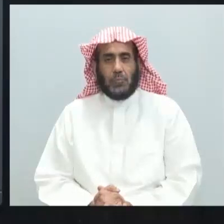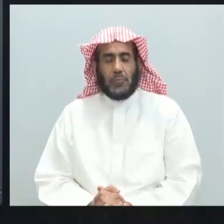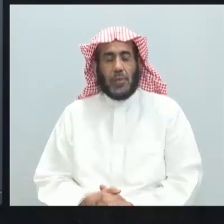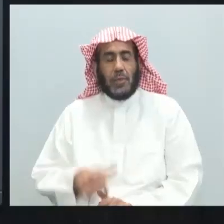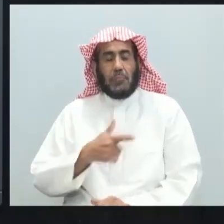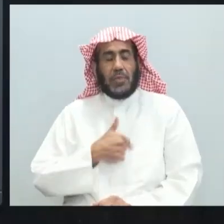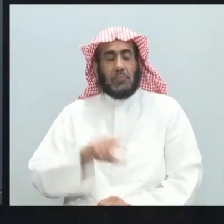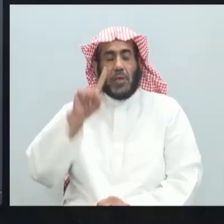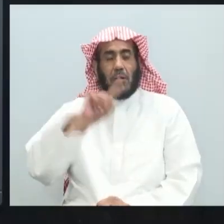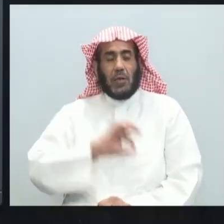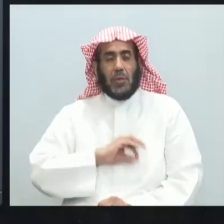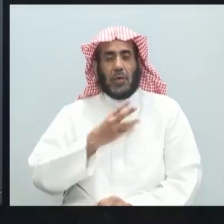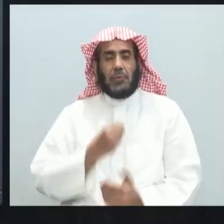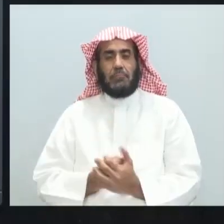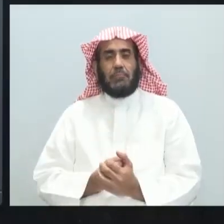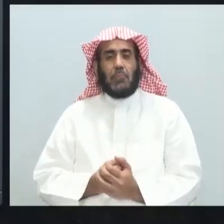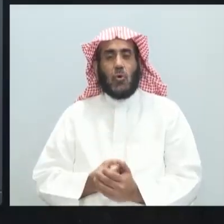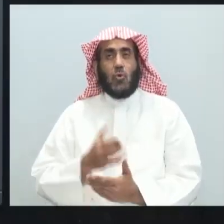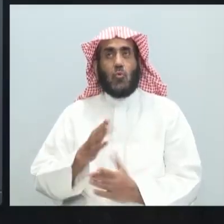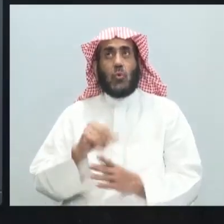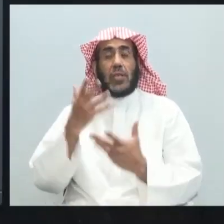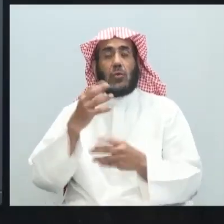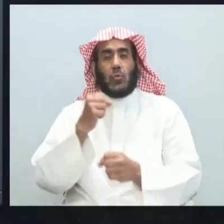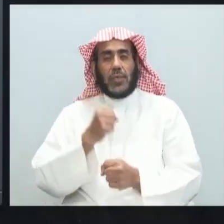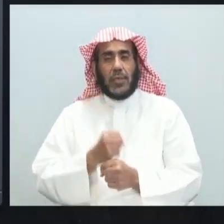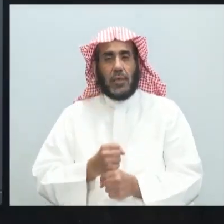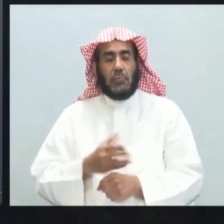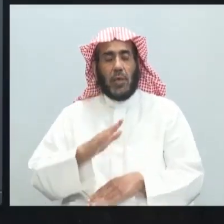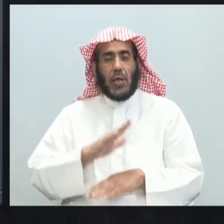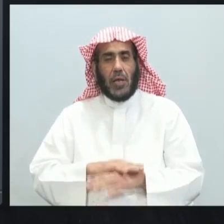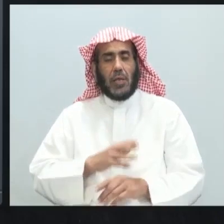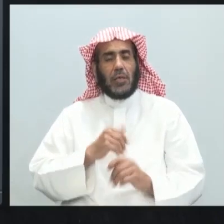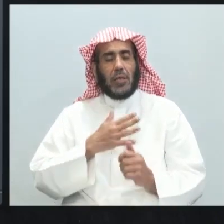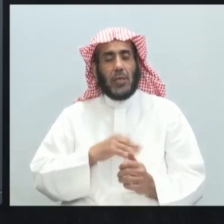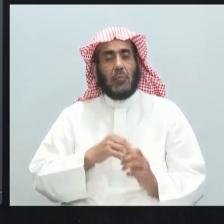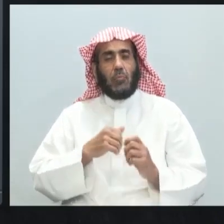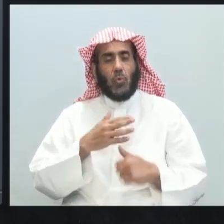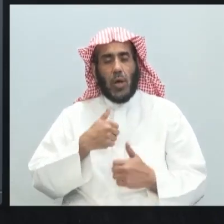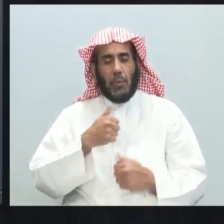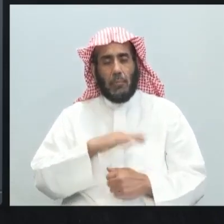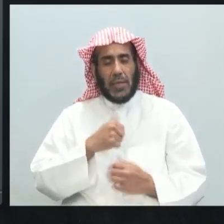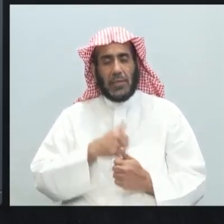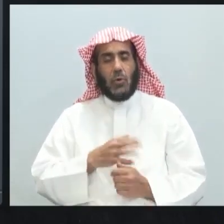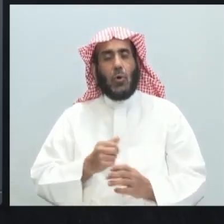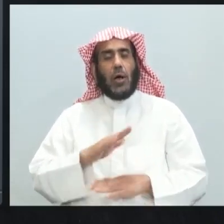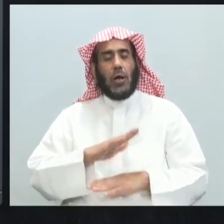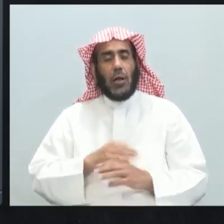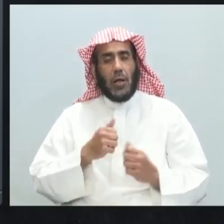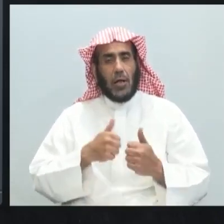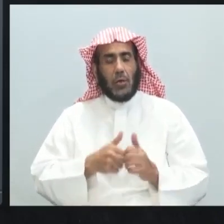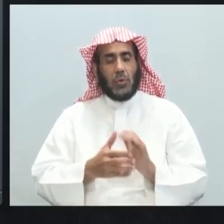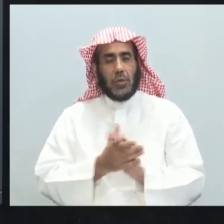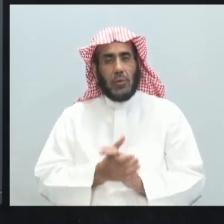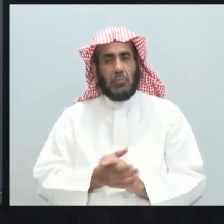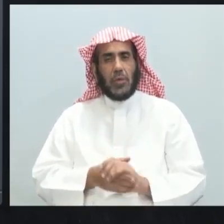بسم الله الرحمن الرحيم والصلاه والسلام على سيدنا محمد وعلى اله وصحبه